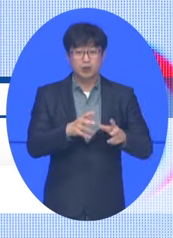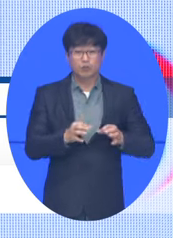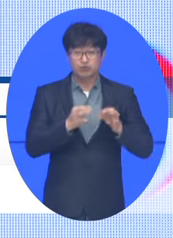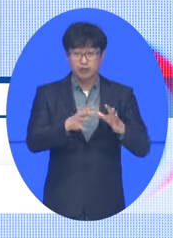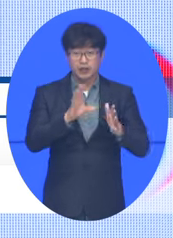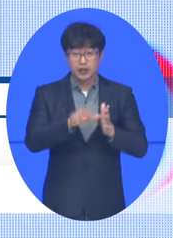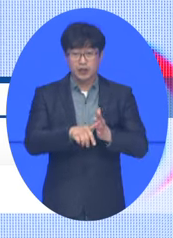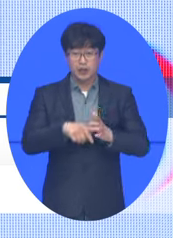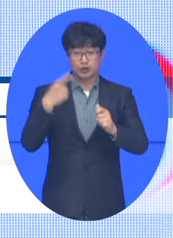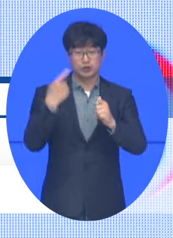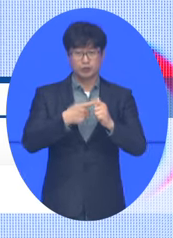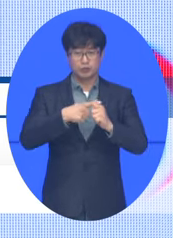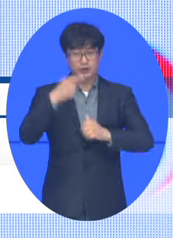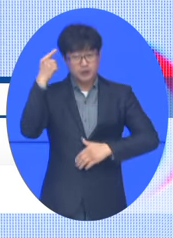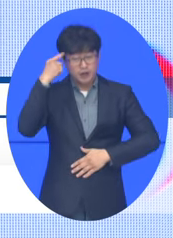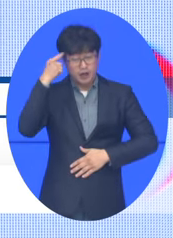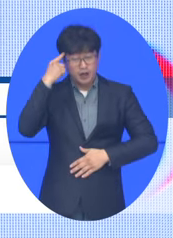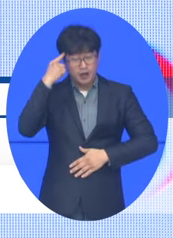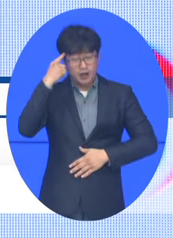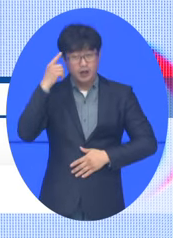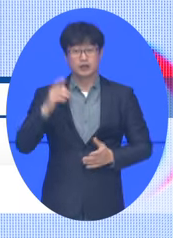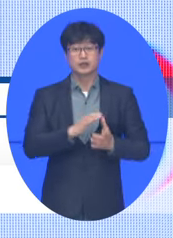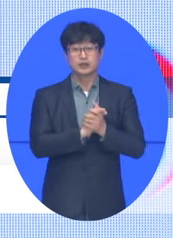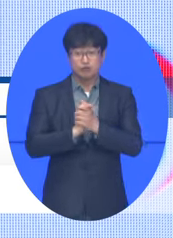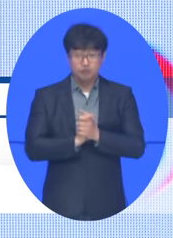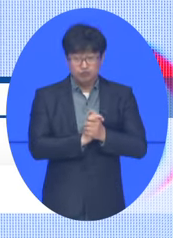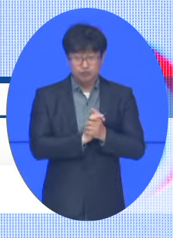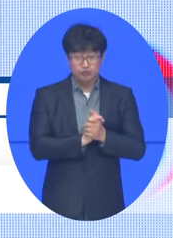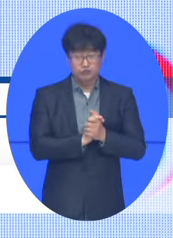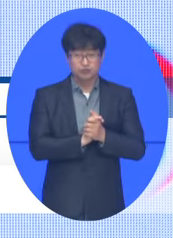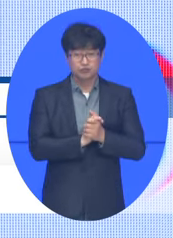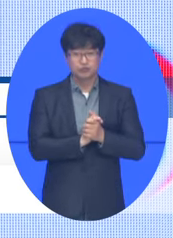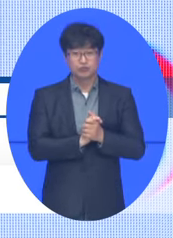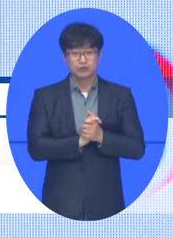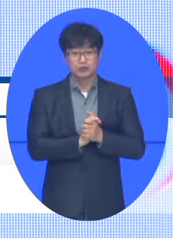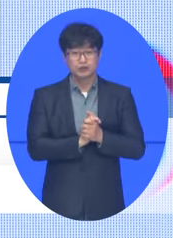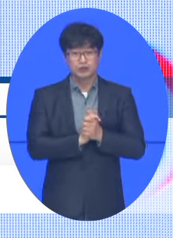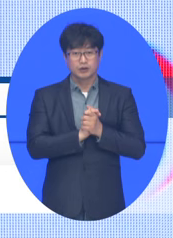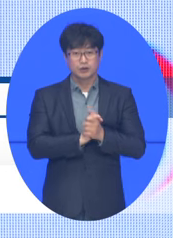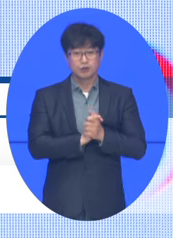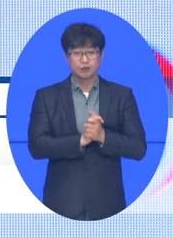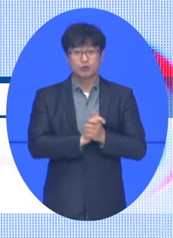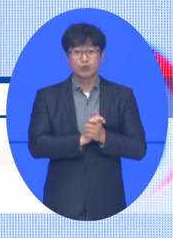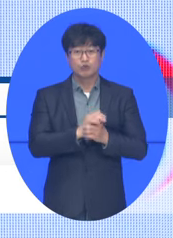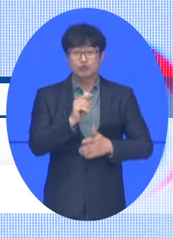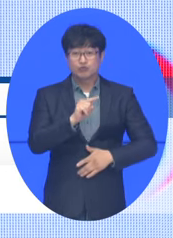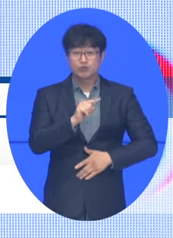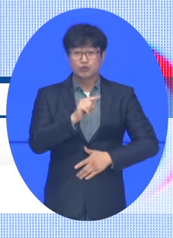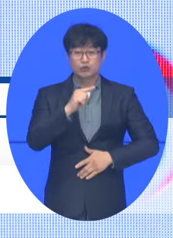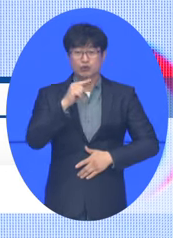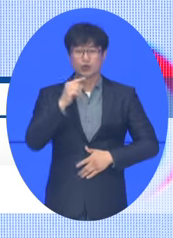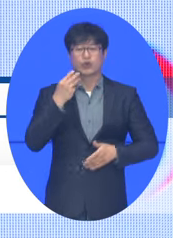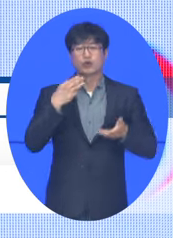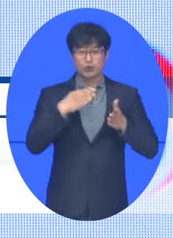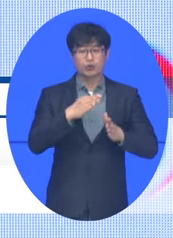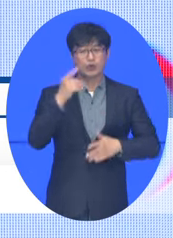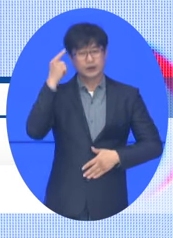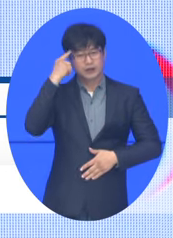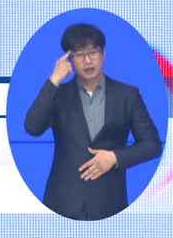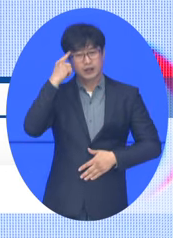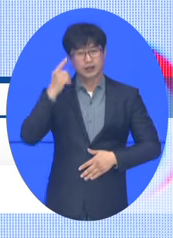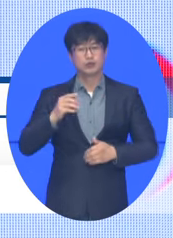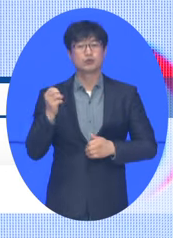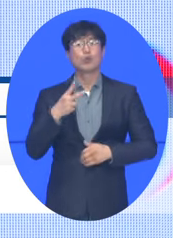대한민국에서 사업을 하시거나 투자를 하실 적에 제 일본을 생각하실 수 있는 파트너가 저는